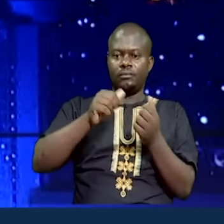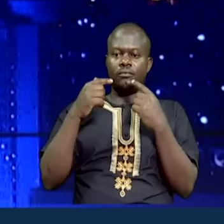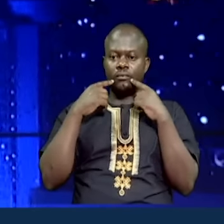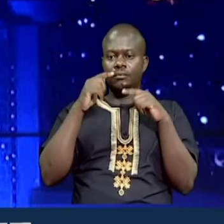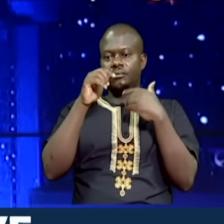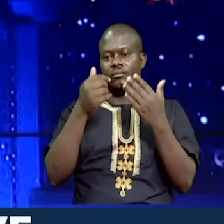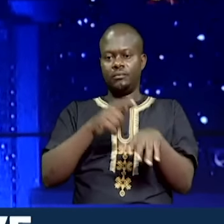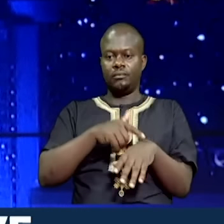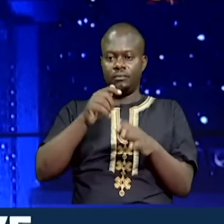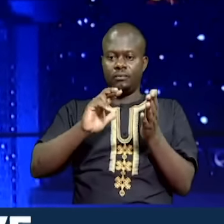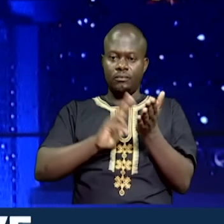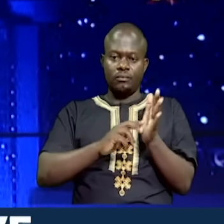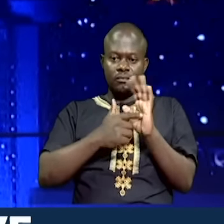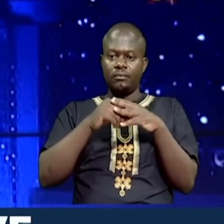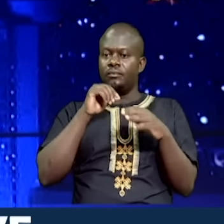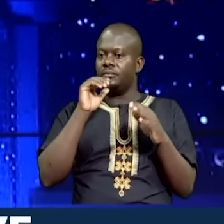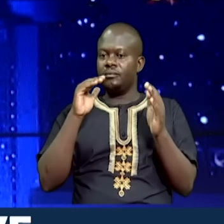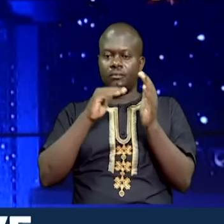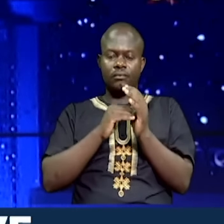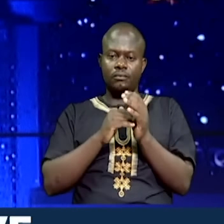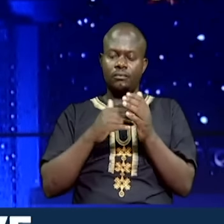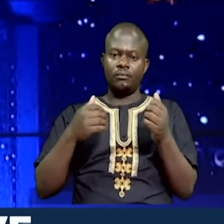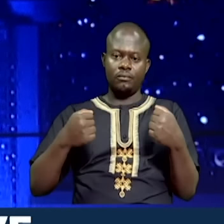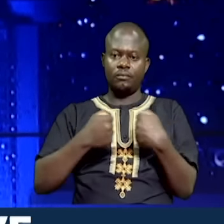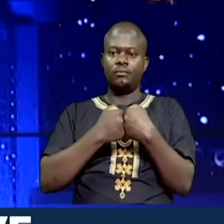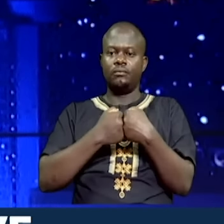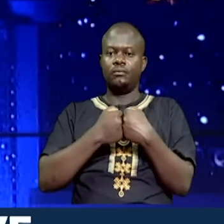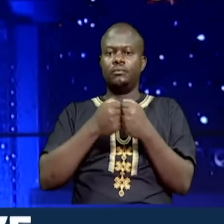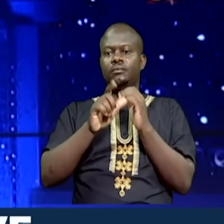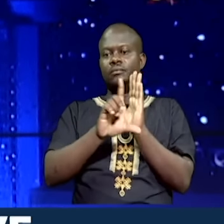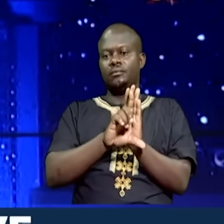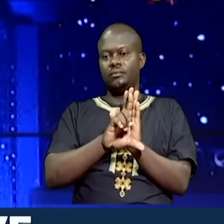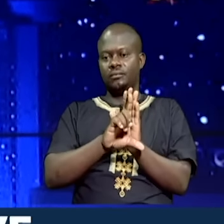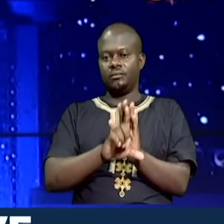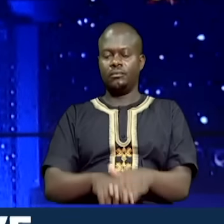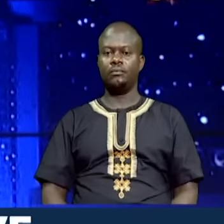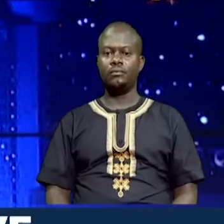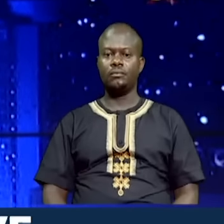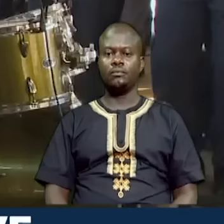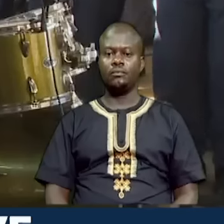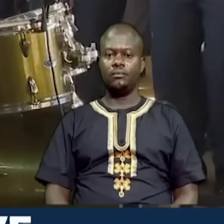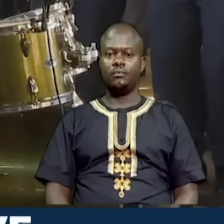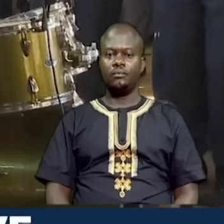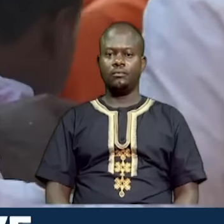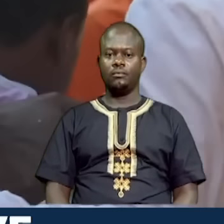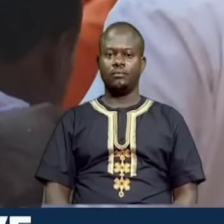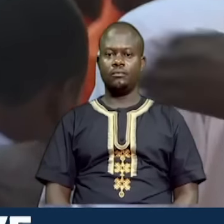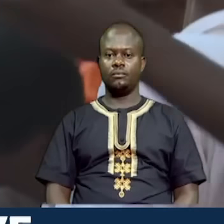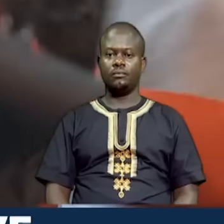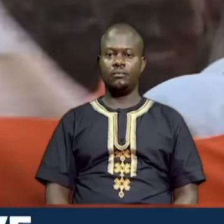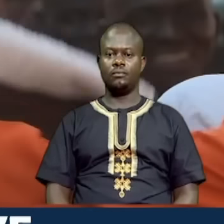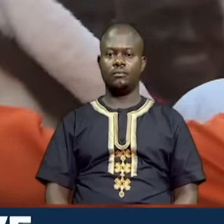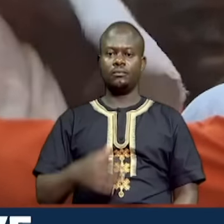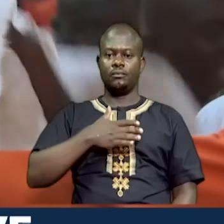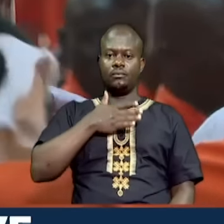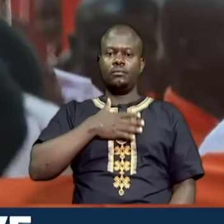iki ari gihamya ko batazongera kugongana n'amategeko Jean Paul Maniraho arakomeza wari umunezero